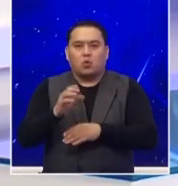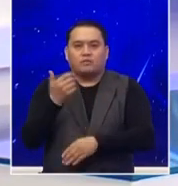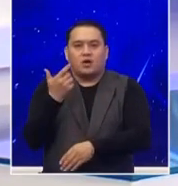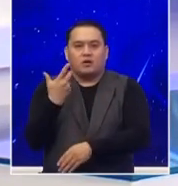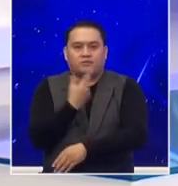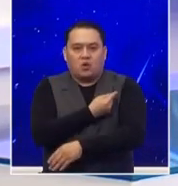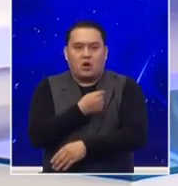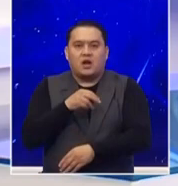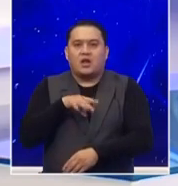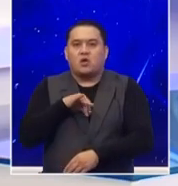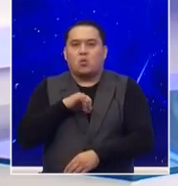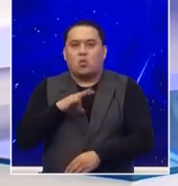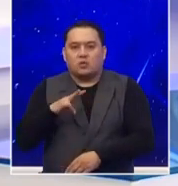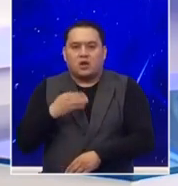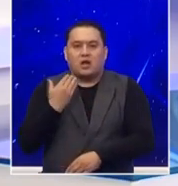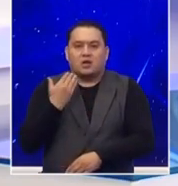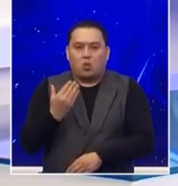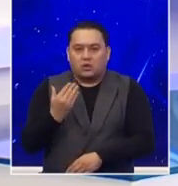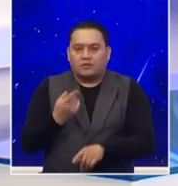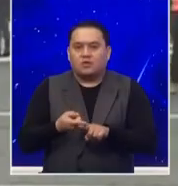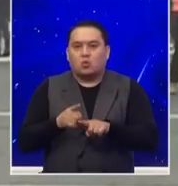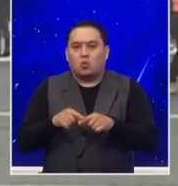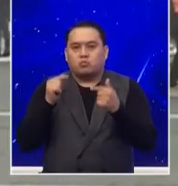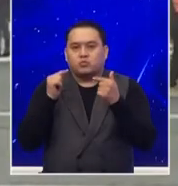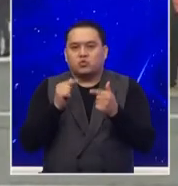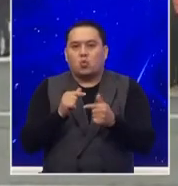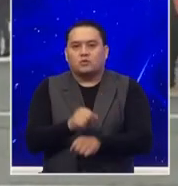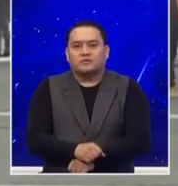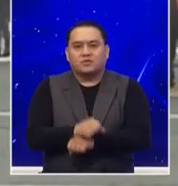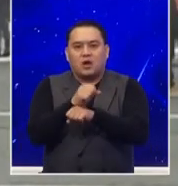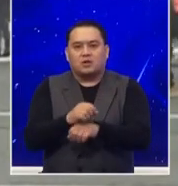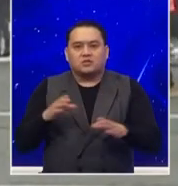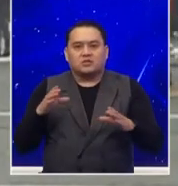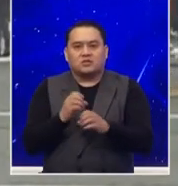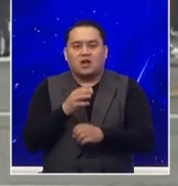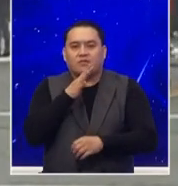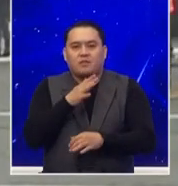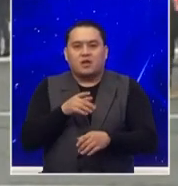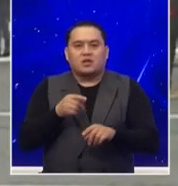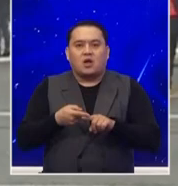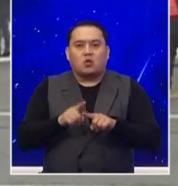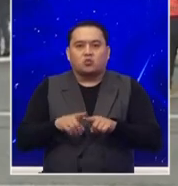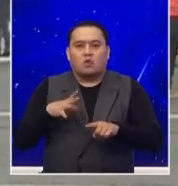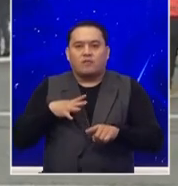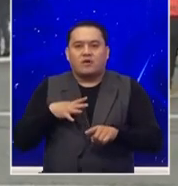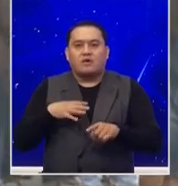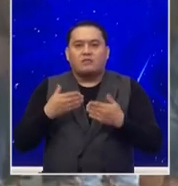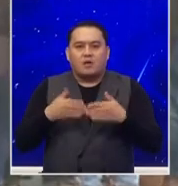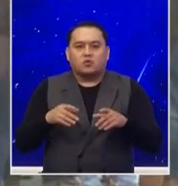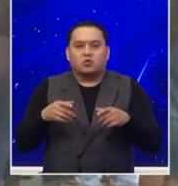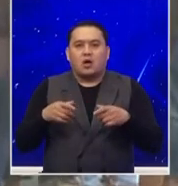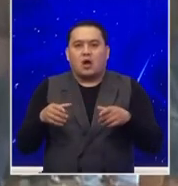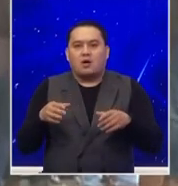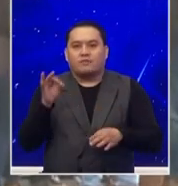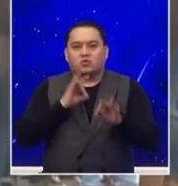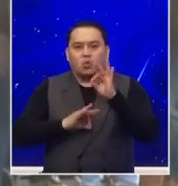в пригороде Лиона Марси-Летуаль. По мнению протестующих, сокращение персонала в период, когда на повестке дня стоит выпуск компании